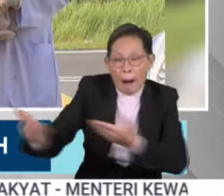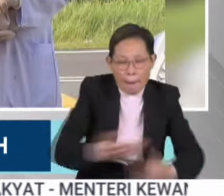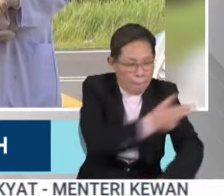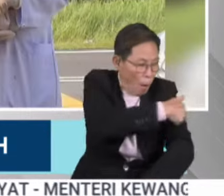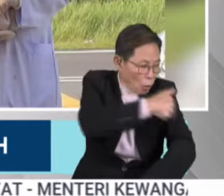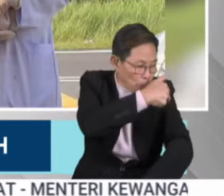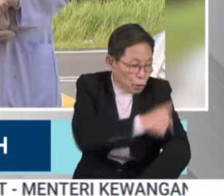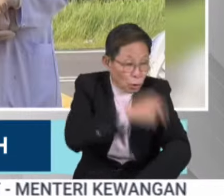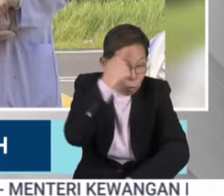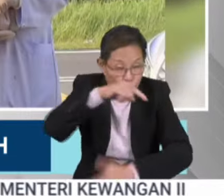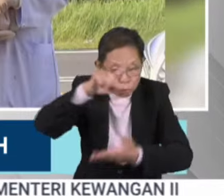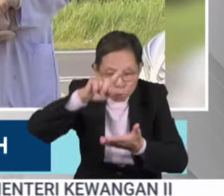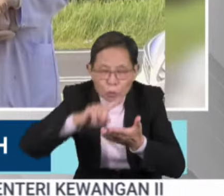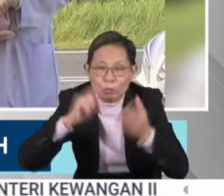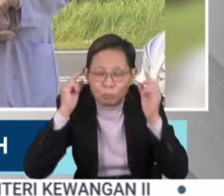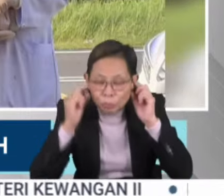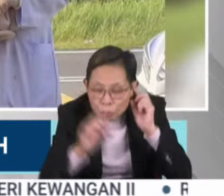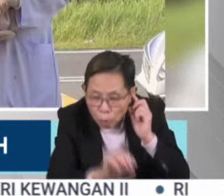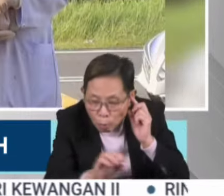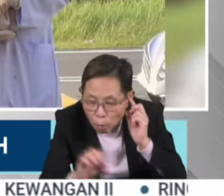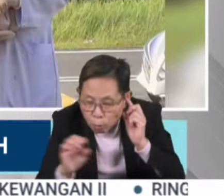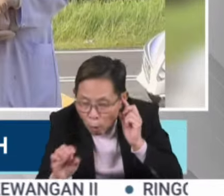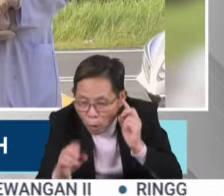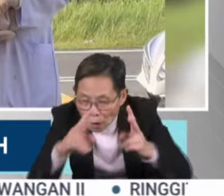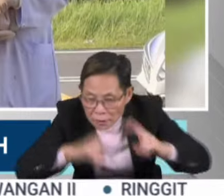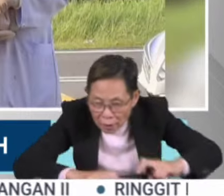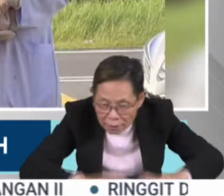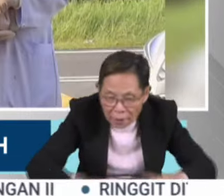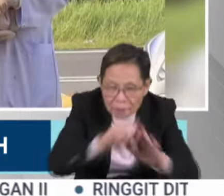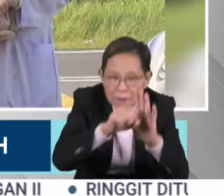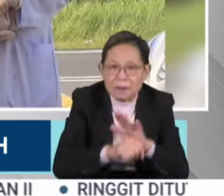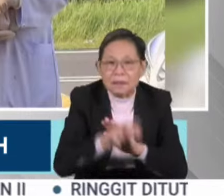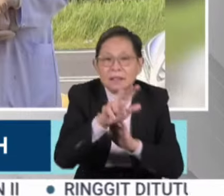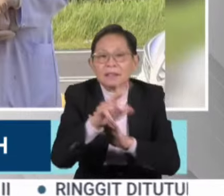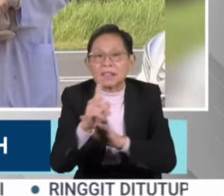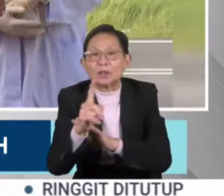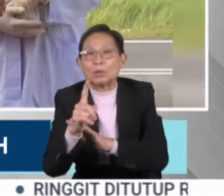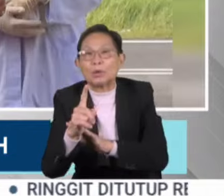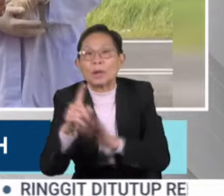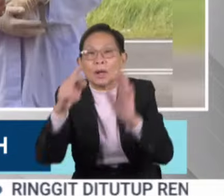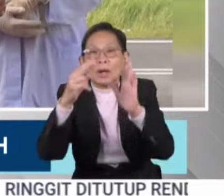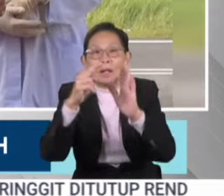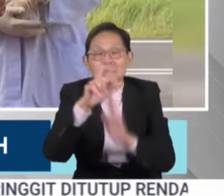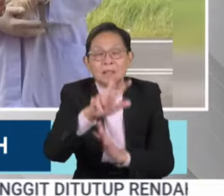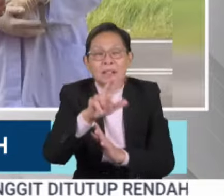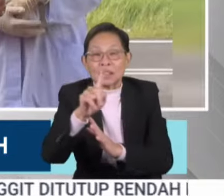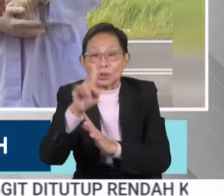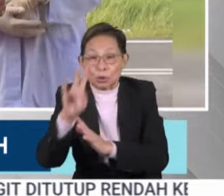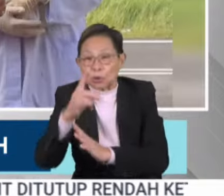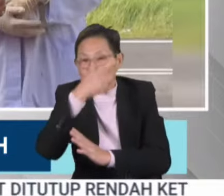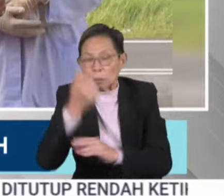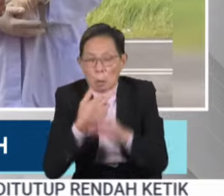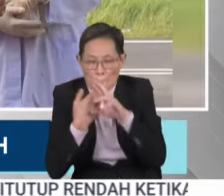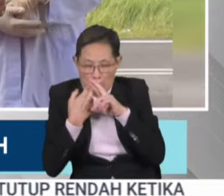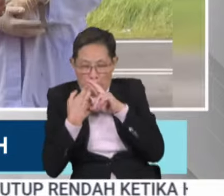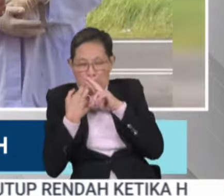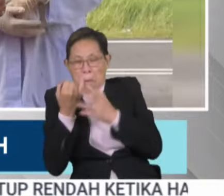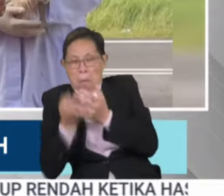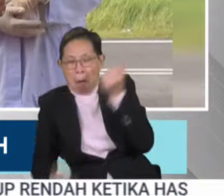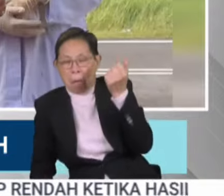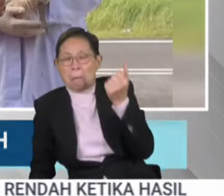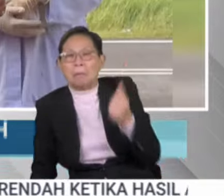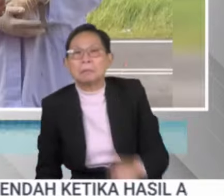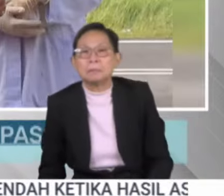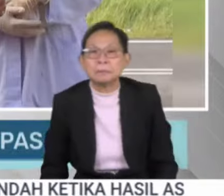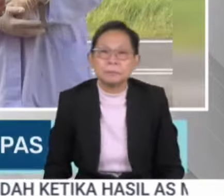Hospital Pendang untuk pemeriksaan. Kes disiasat di bawah Seksyen 317 Kanun Keseksaan kerana menyembunyikan kelahiran.